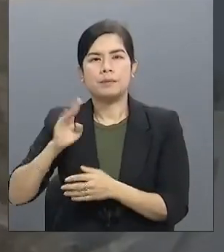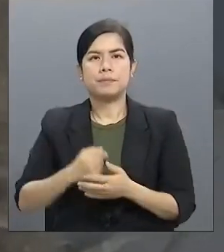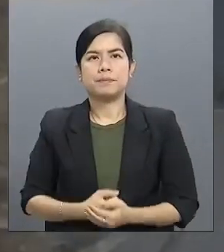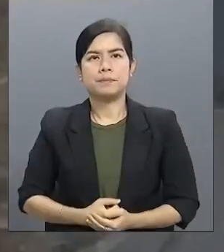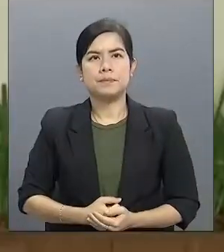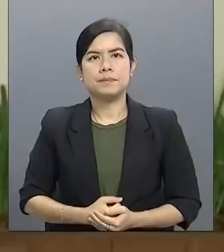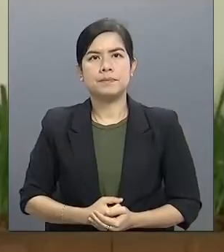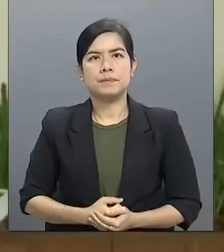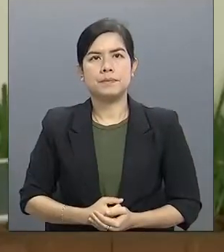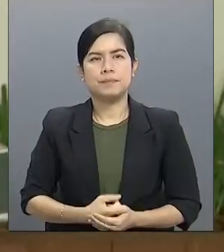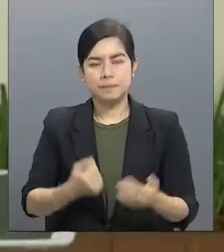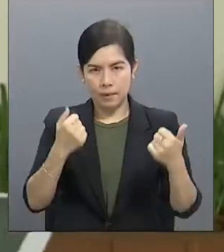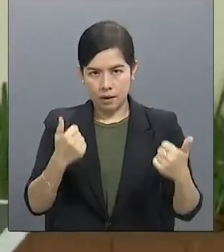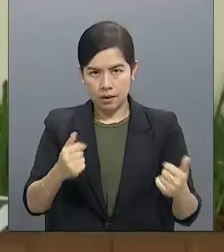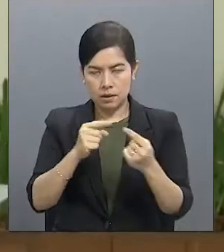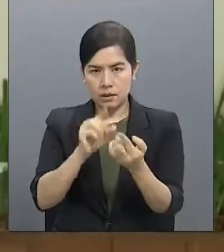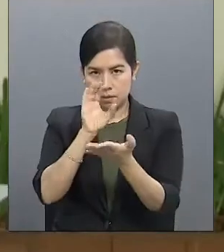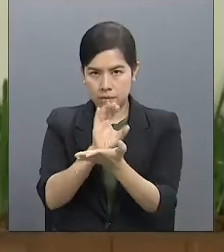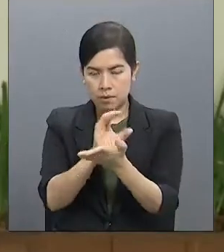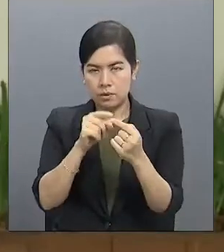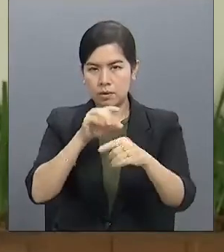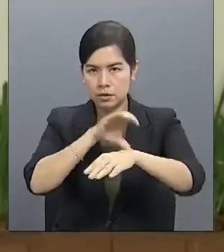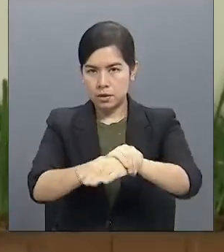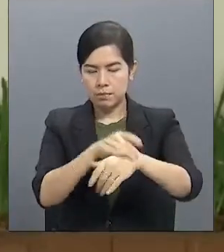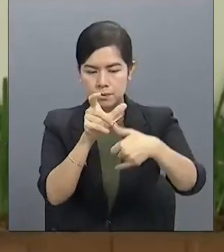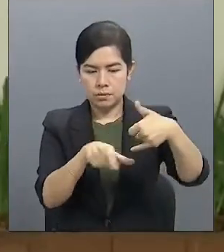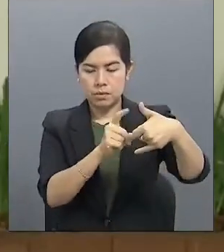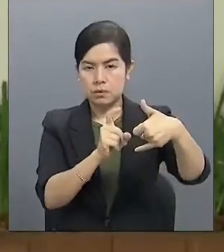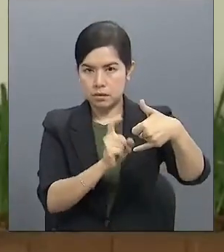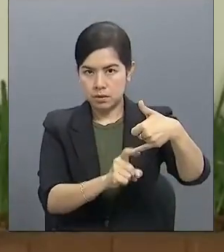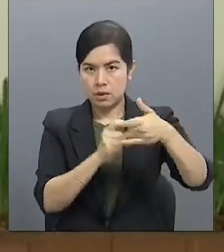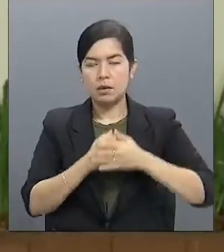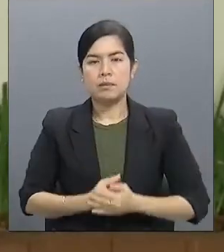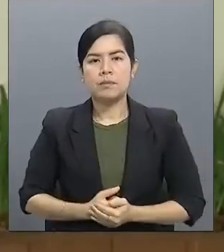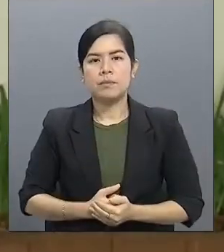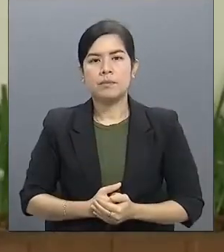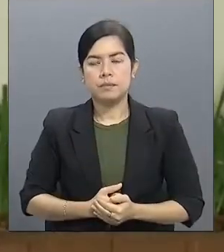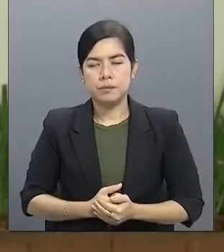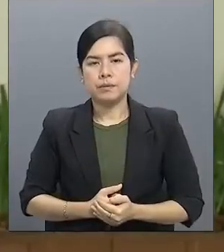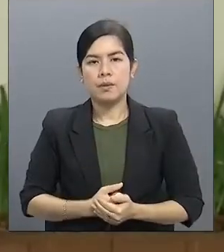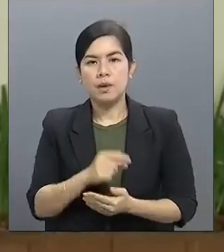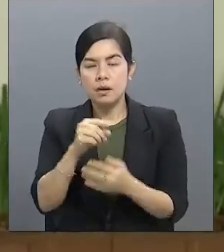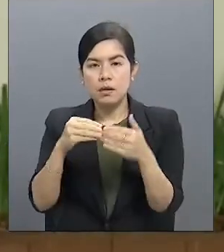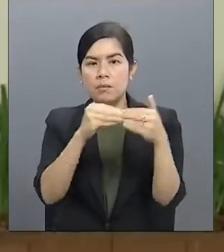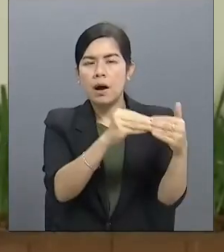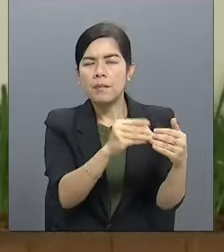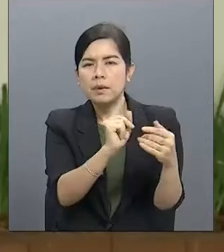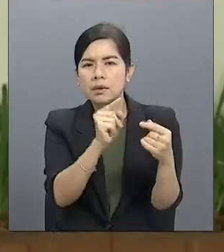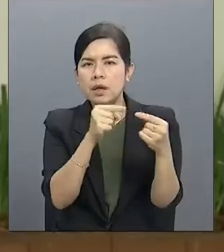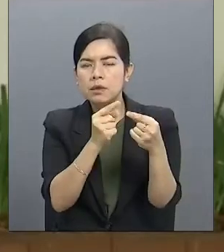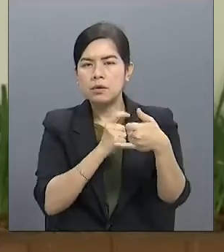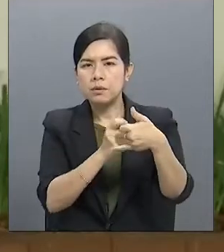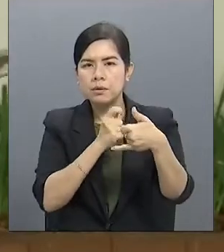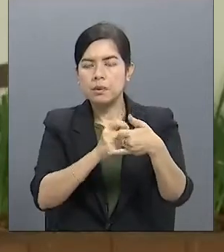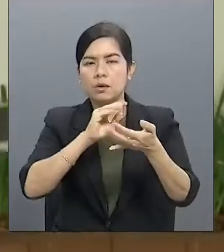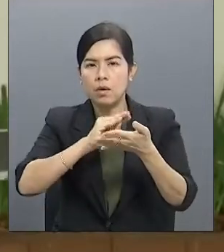ซึ่งขณะนี้เจ้าหน้าที่ตำรวจได้ควบคุมตัวผู้ต้องหาออกไปจากกองบัญชาการตำรวจภูธรภาค5แล้วคาดว่าจะนำไปสอบสวนเพิ่มเ